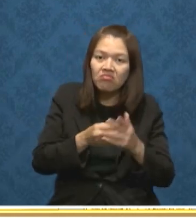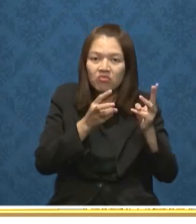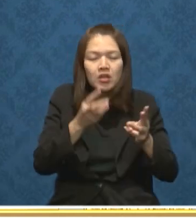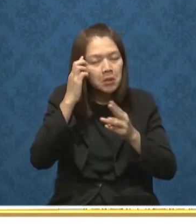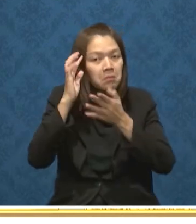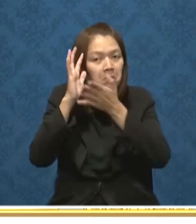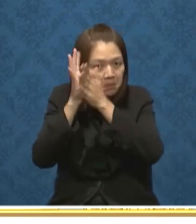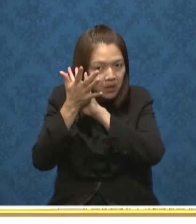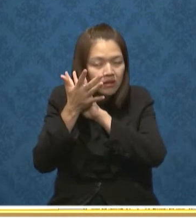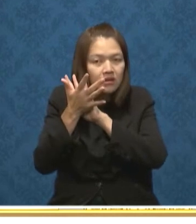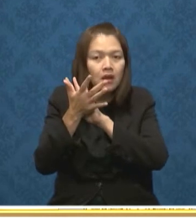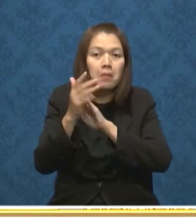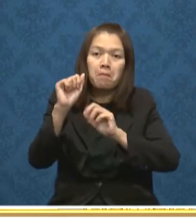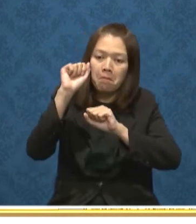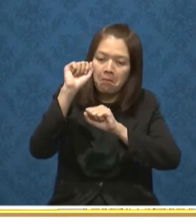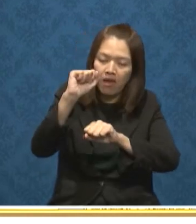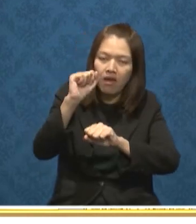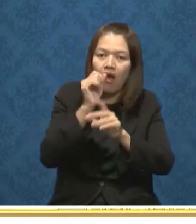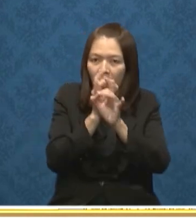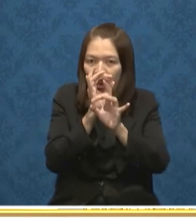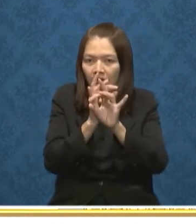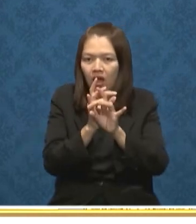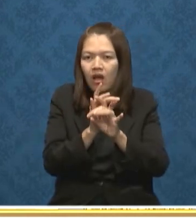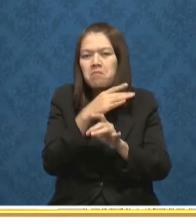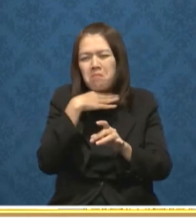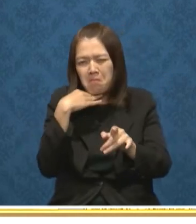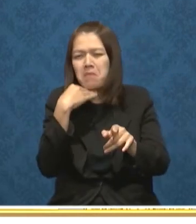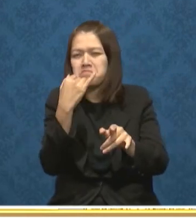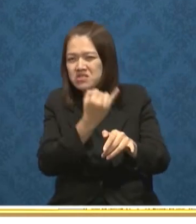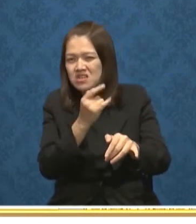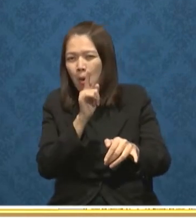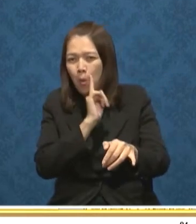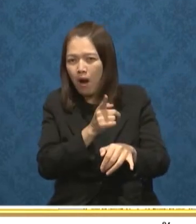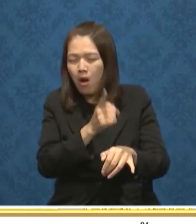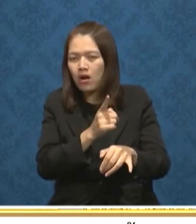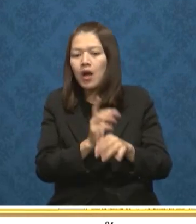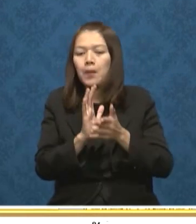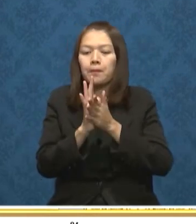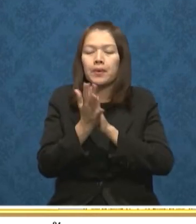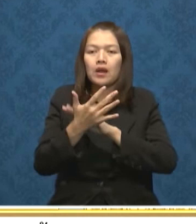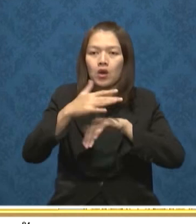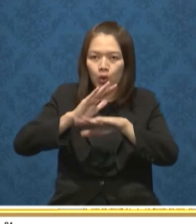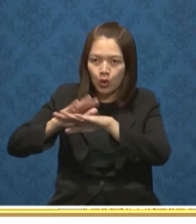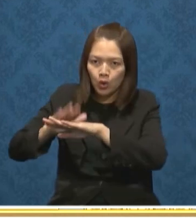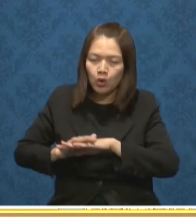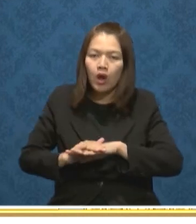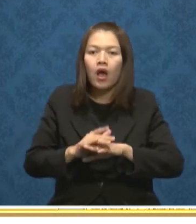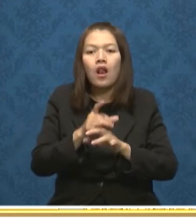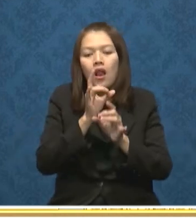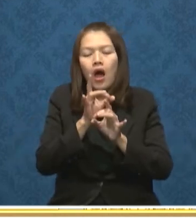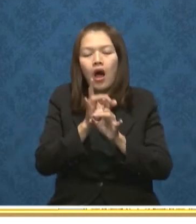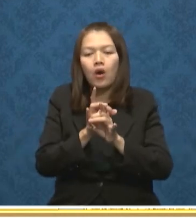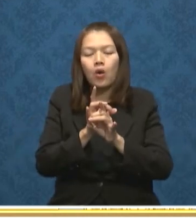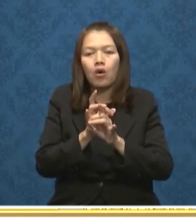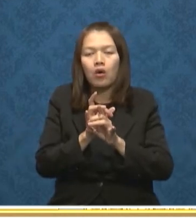ทัศนคตินี้จากการแปะป้ายผู้บริโภคเครื่องดื่มว่าเป็นคนบาปเป็นคนไม่ดีเปลี่ยนมาเป็นการรณรงค์ให้การดื่มดื่ม